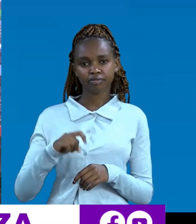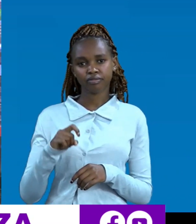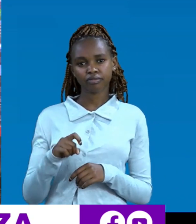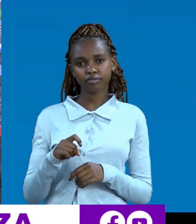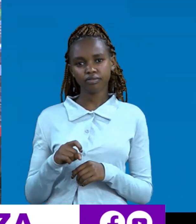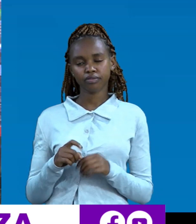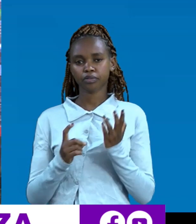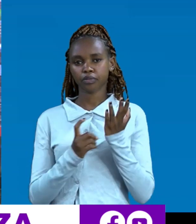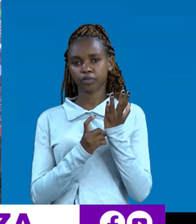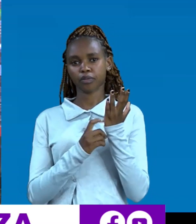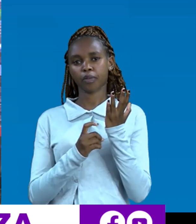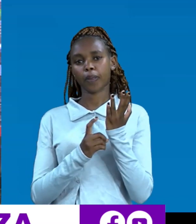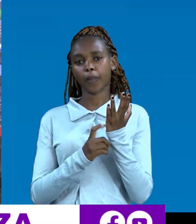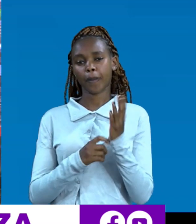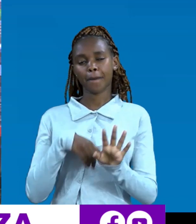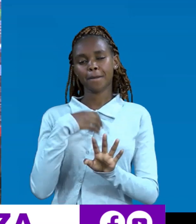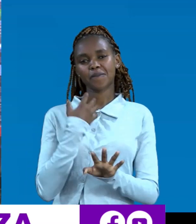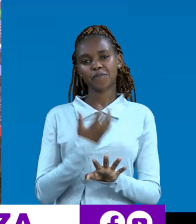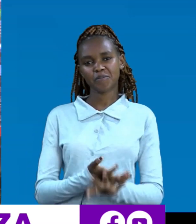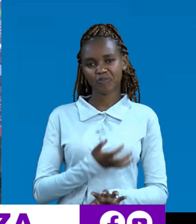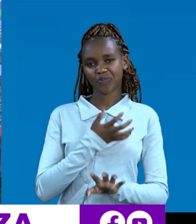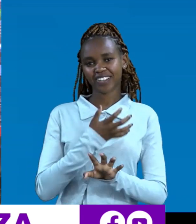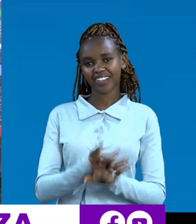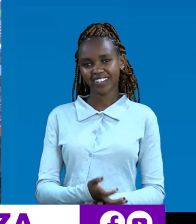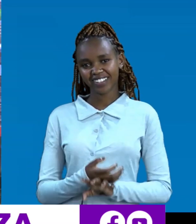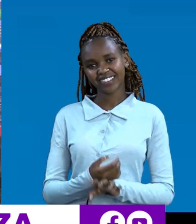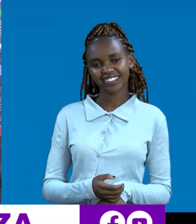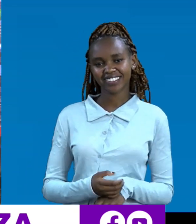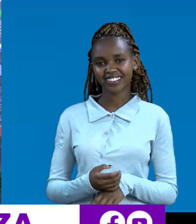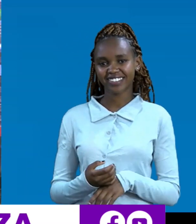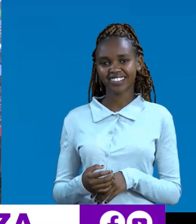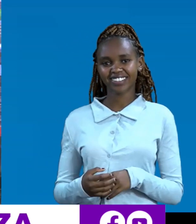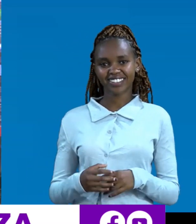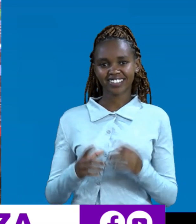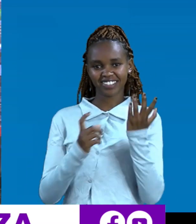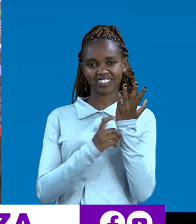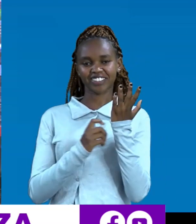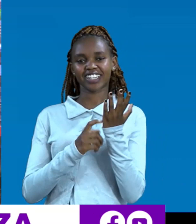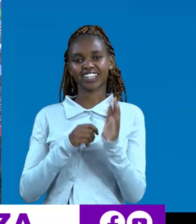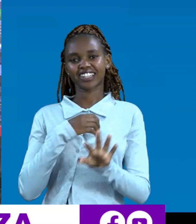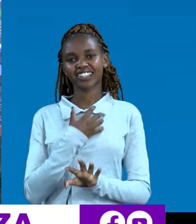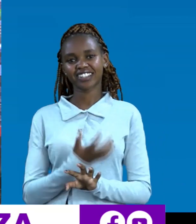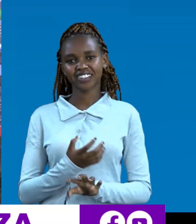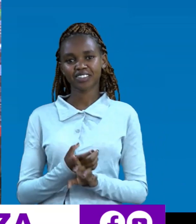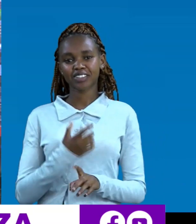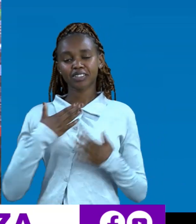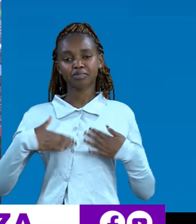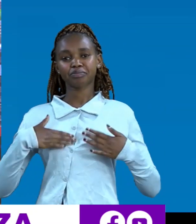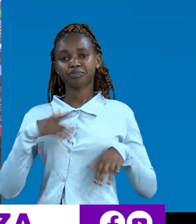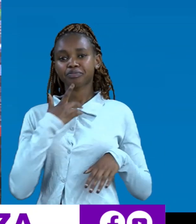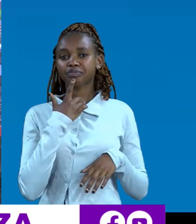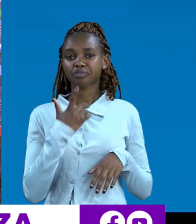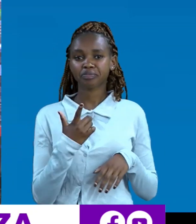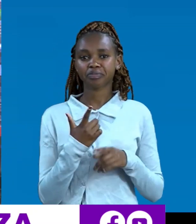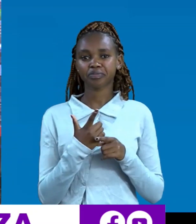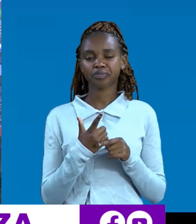Uh-huh. Kiswahili leo. Ilikuwa imeleta tatizo. Ilikuwa imeleta shida. Ay, jamani, Latona. Watu wakasema. Watu